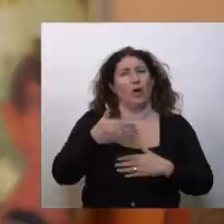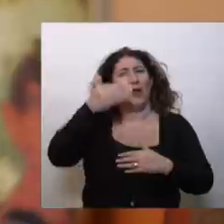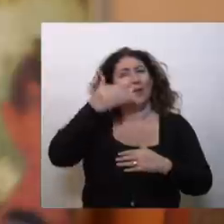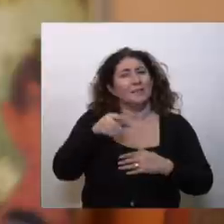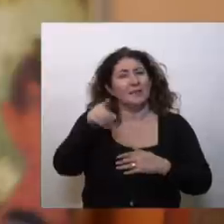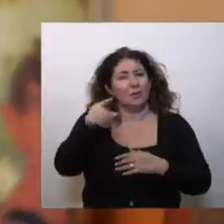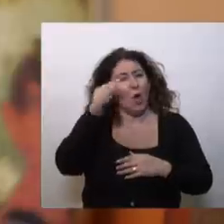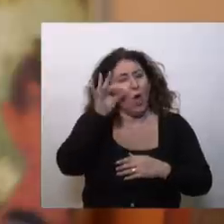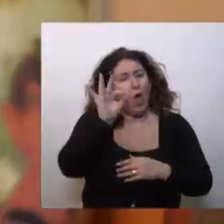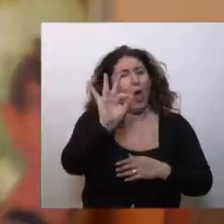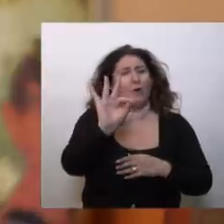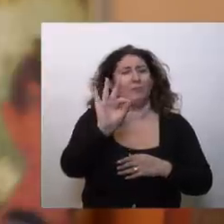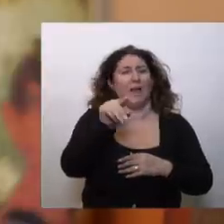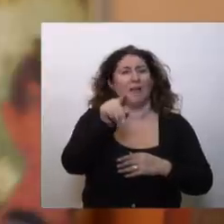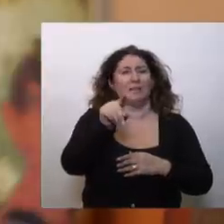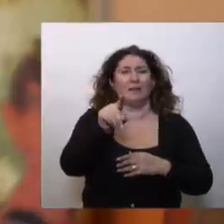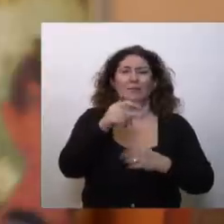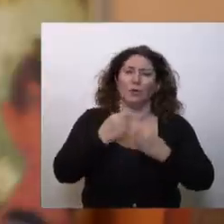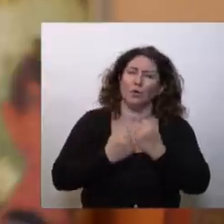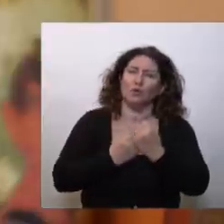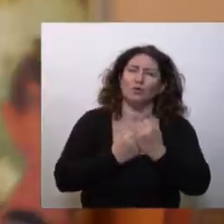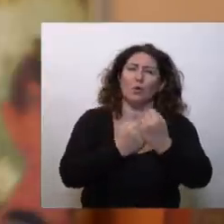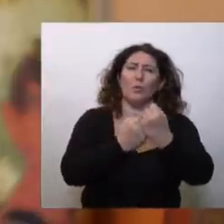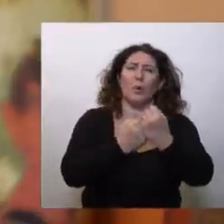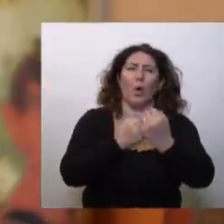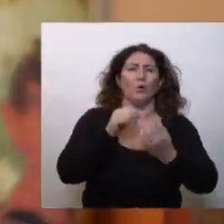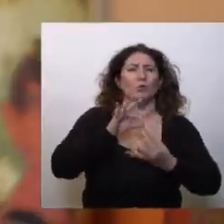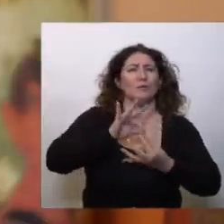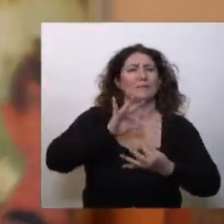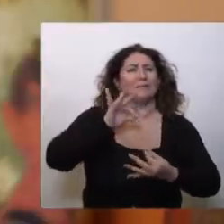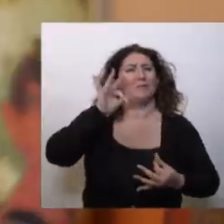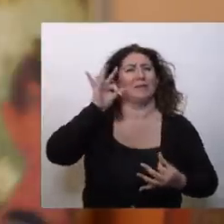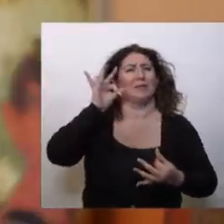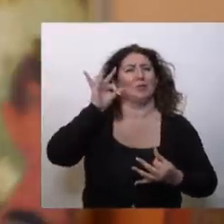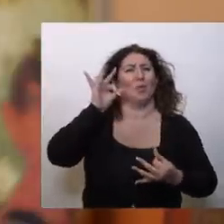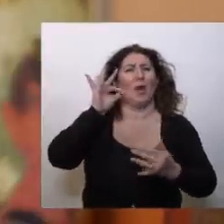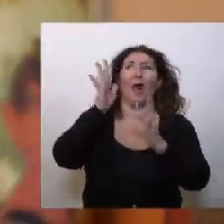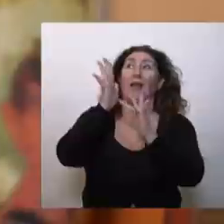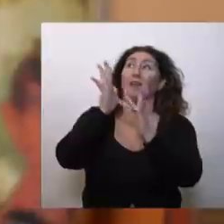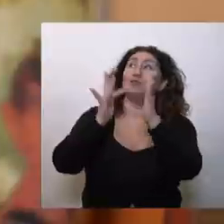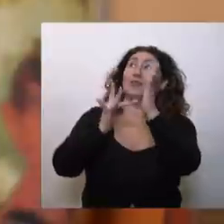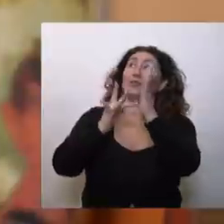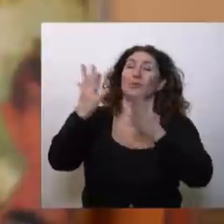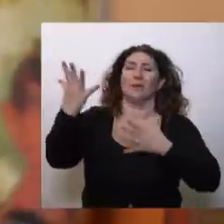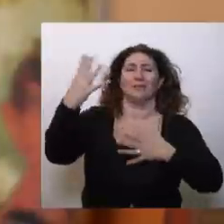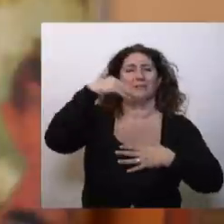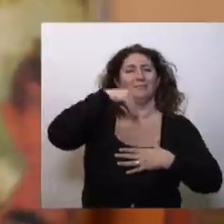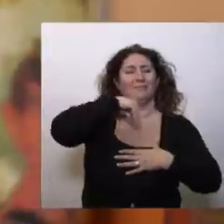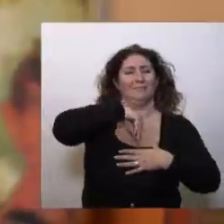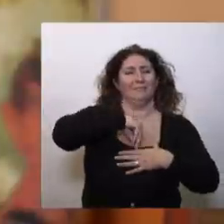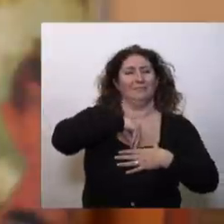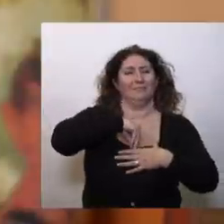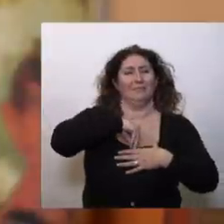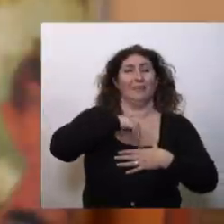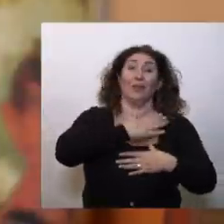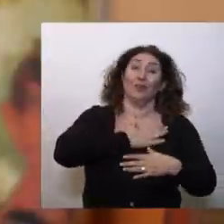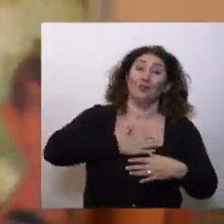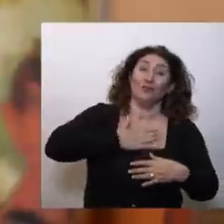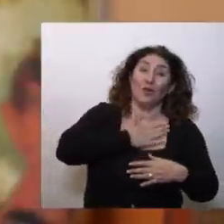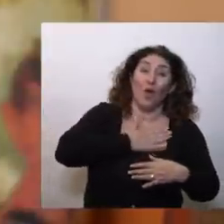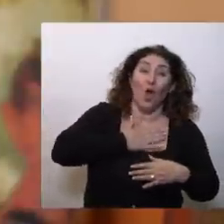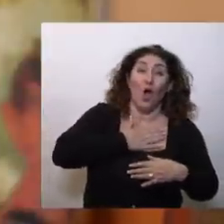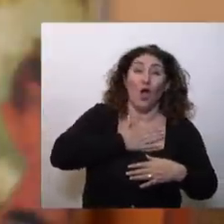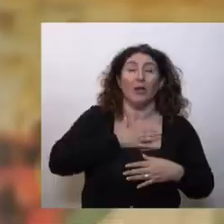spirituale per accogliere la presenza di Cristo nelle gioie e nei dolori della